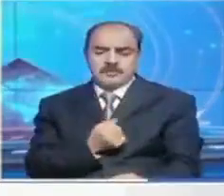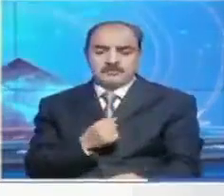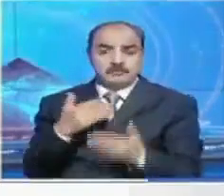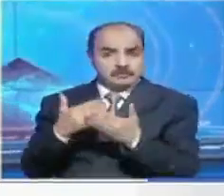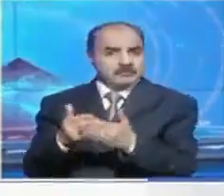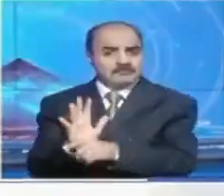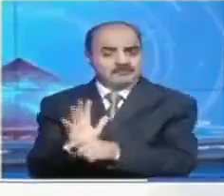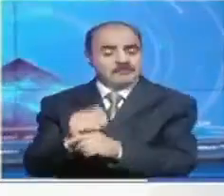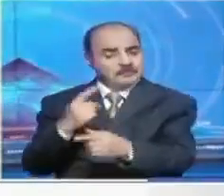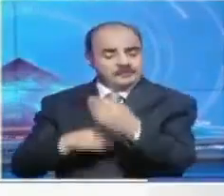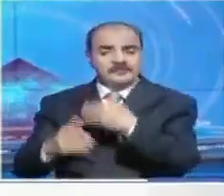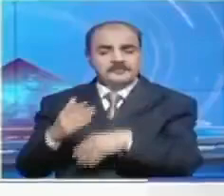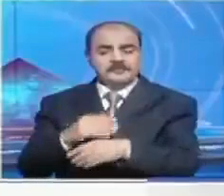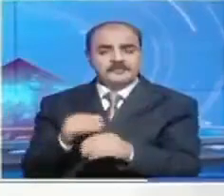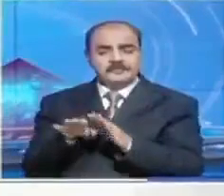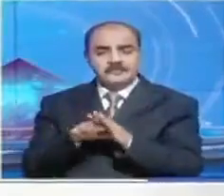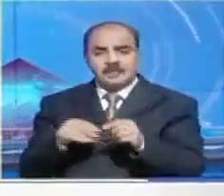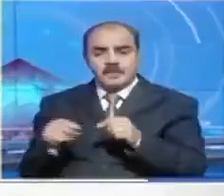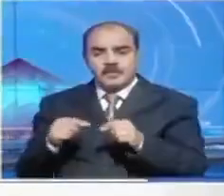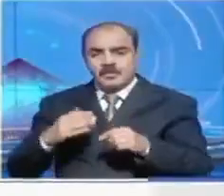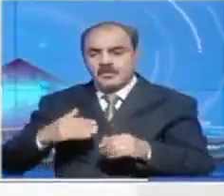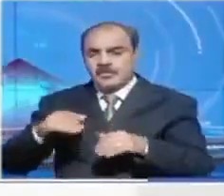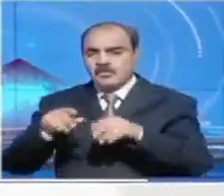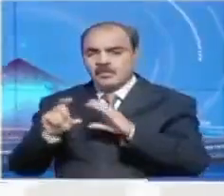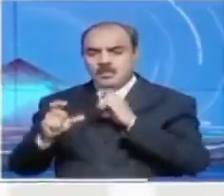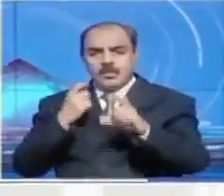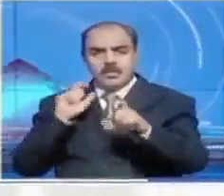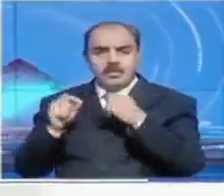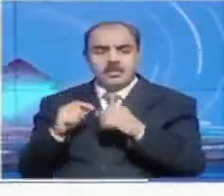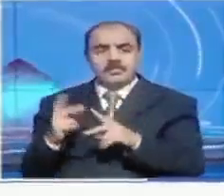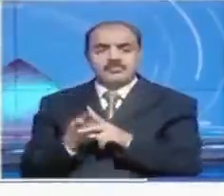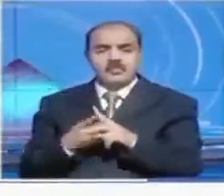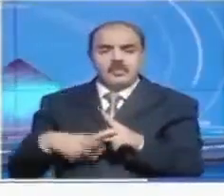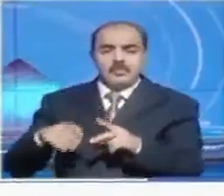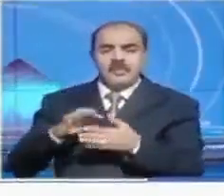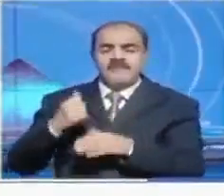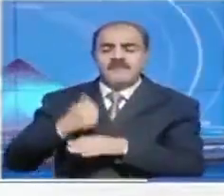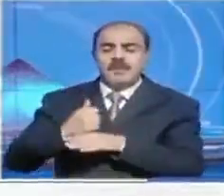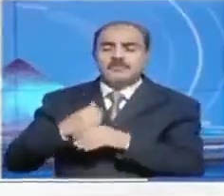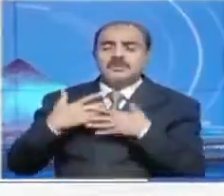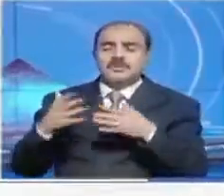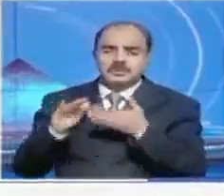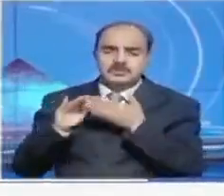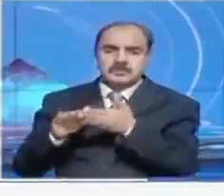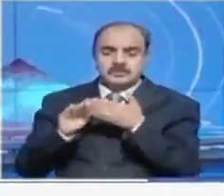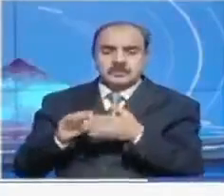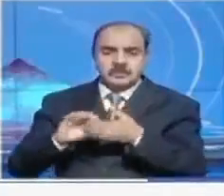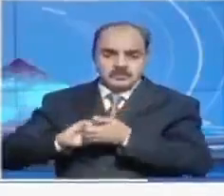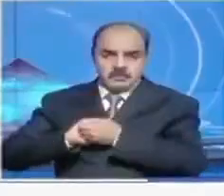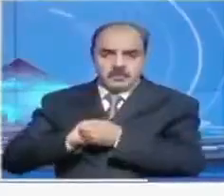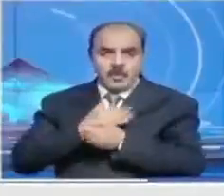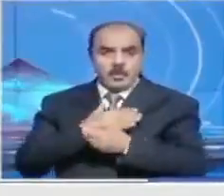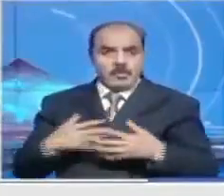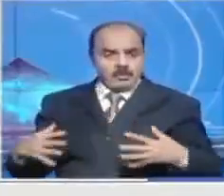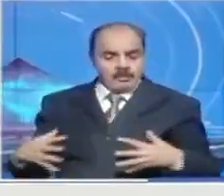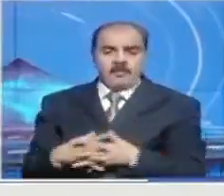اليوم عم نشوف انه الترتيبات الموجوده على الحدود ممتازه جدا. وتقدم العديد من مؤسسات المجتمع المدني بالتعاون مع الدوله